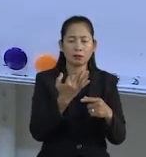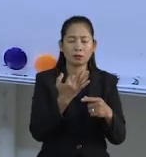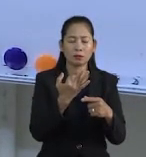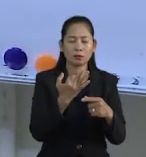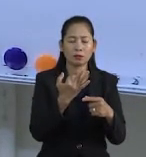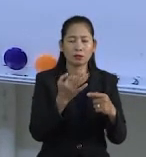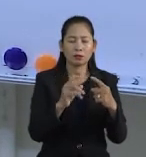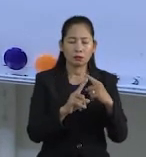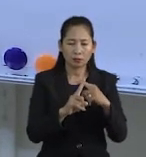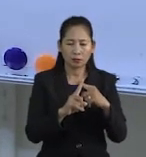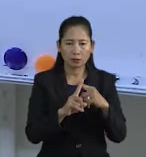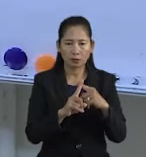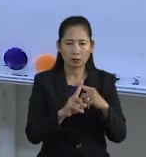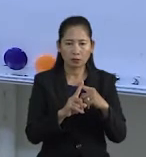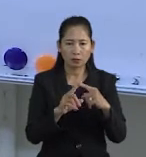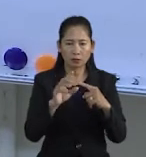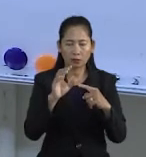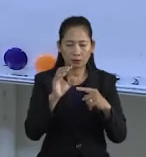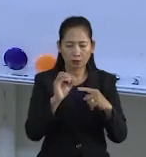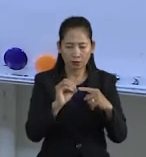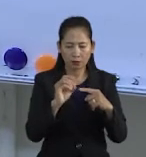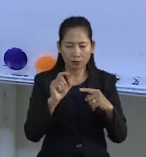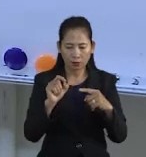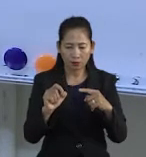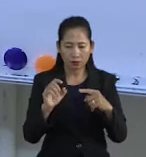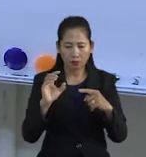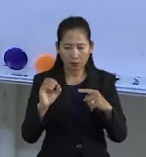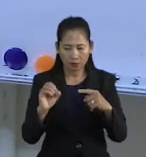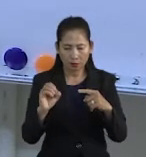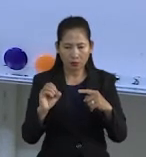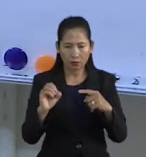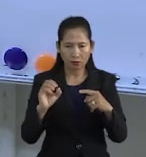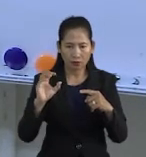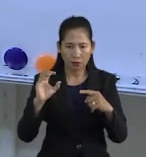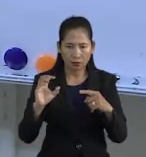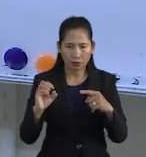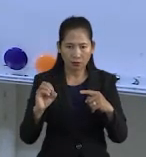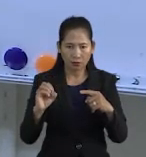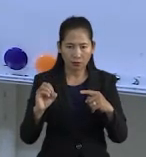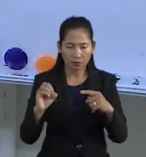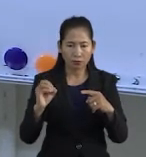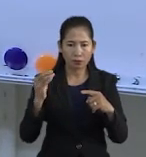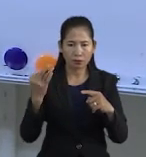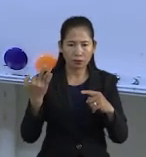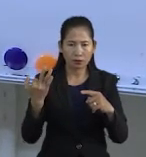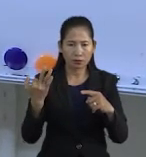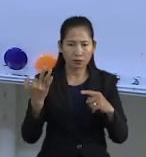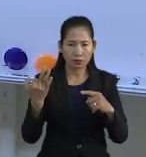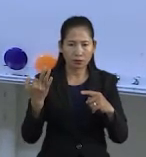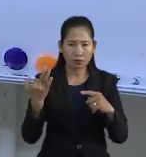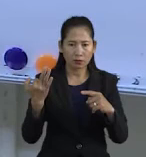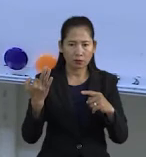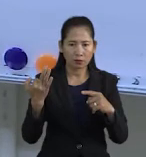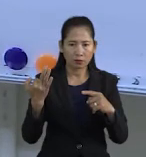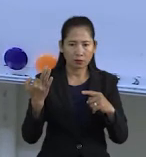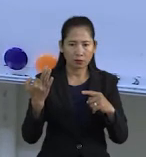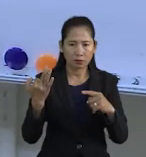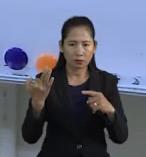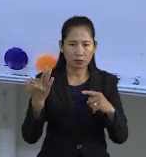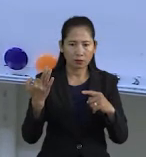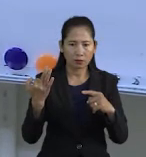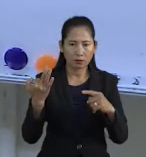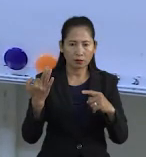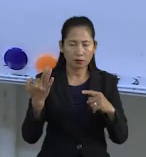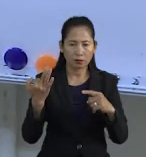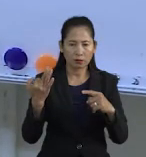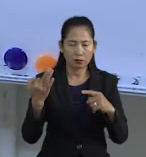con ỏi xôn chơi xôn xôn mùi là